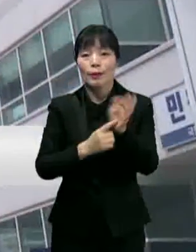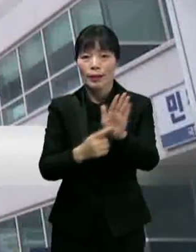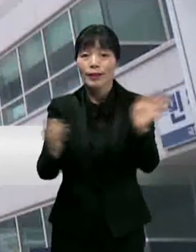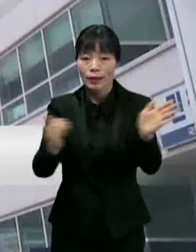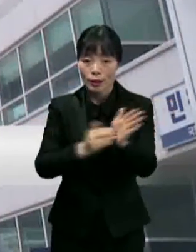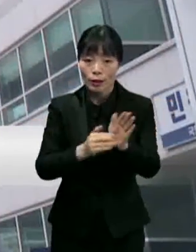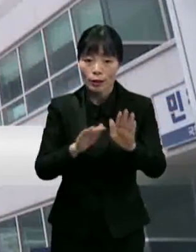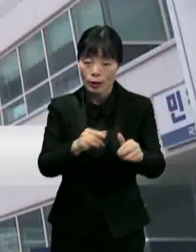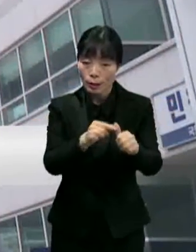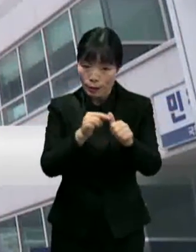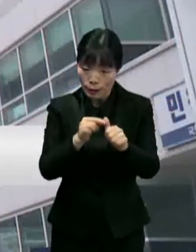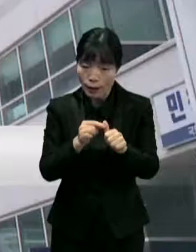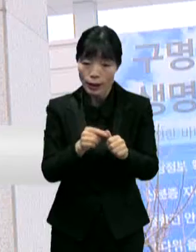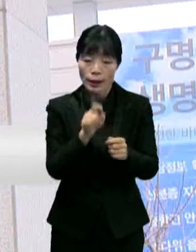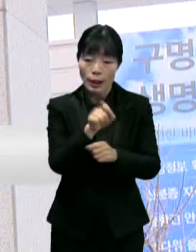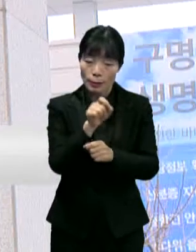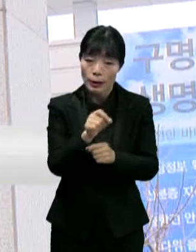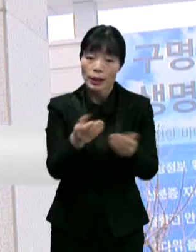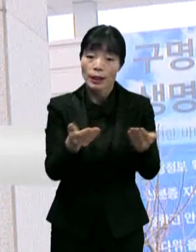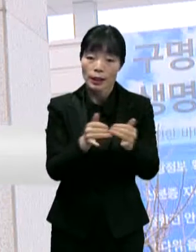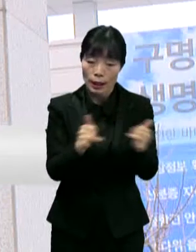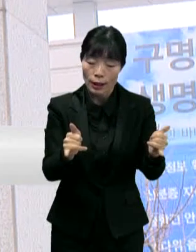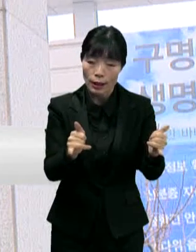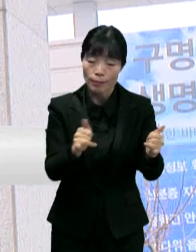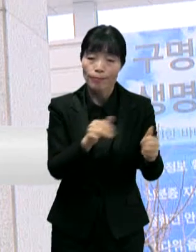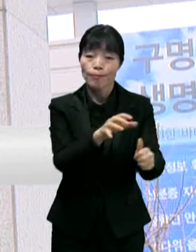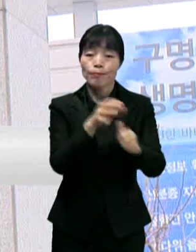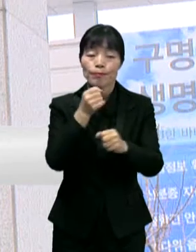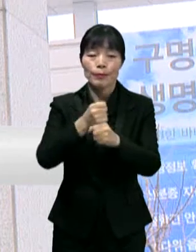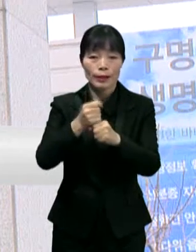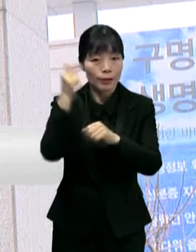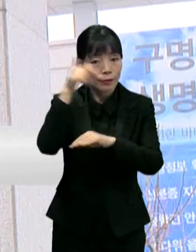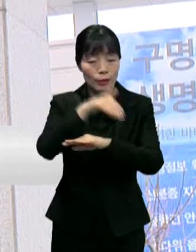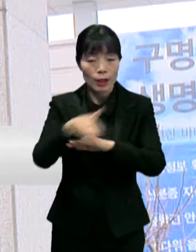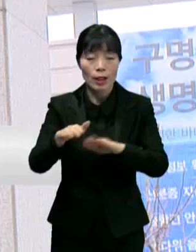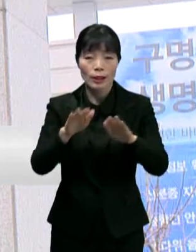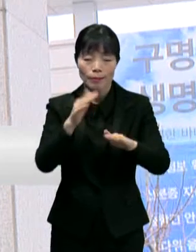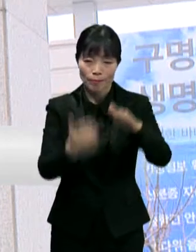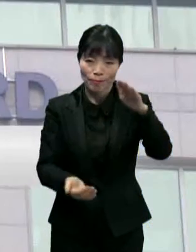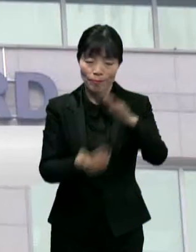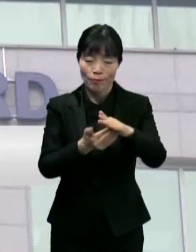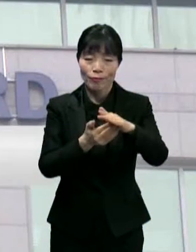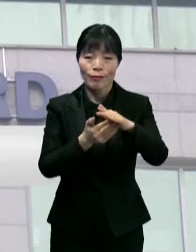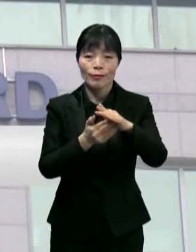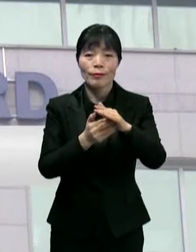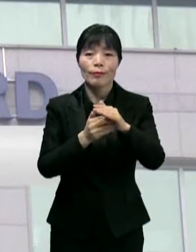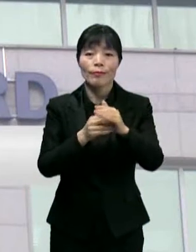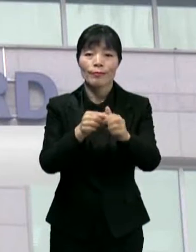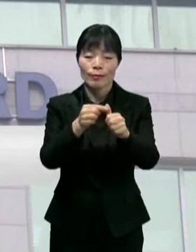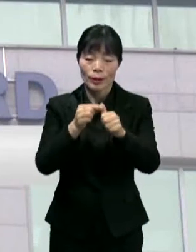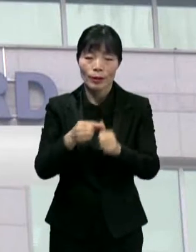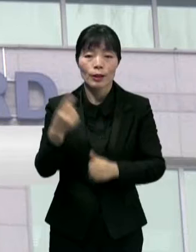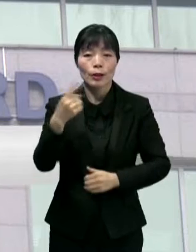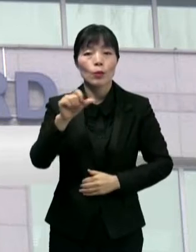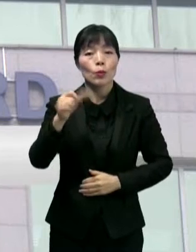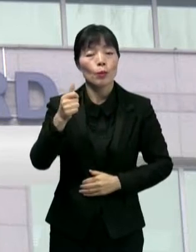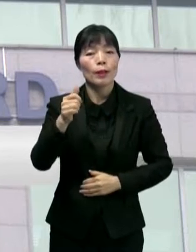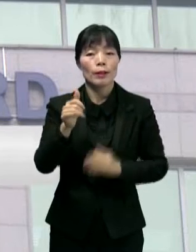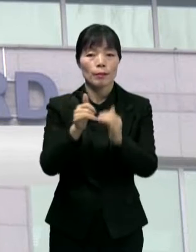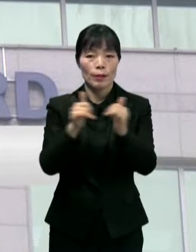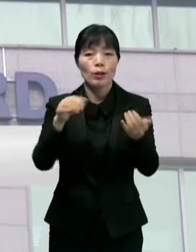채용한 현장 중심의 인력을 확보 차원에서 추진되며 역대 최대 규모로 채용하는 경찰 가는 총 1,500여 명